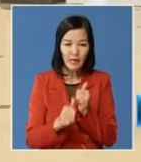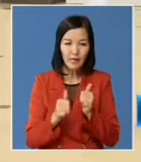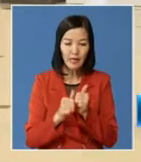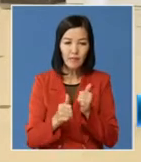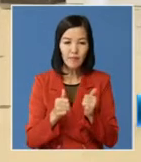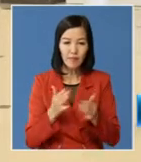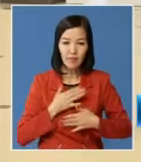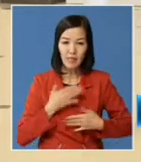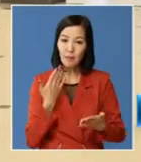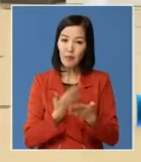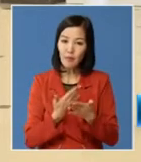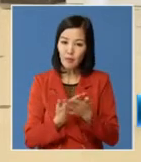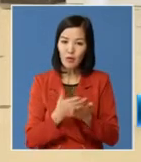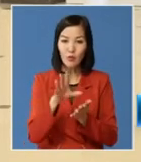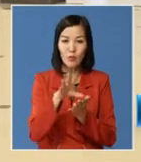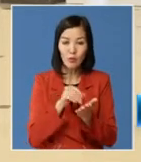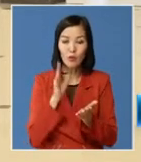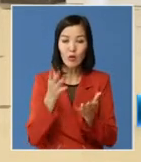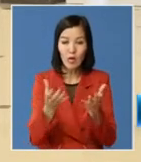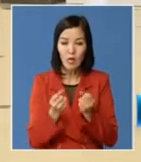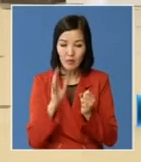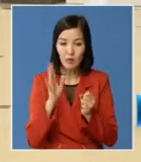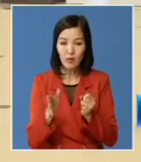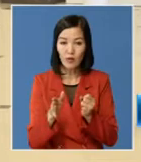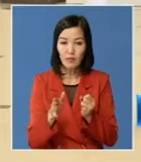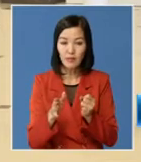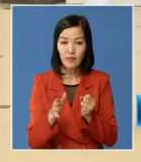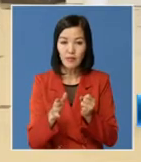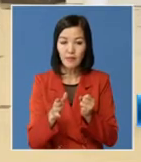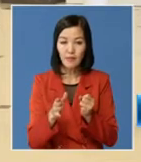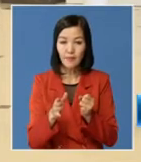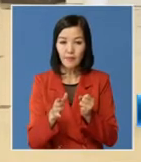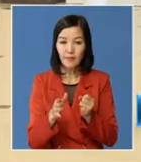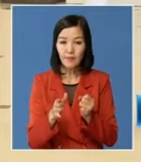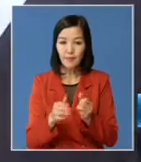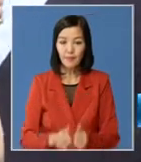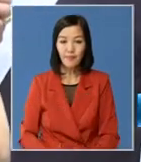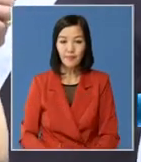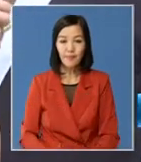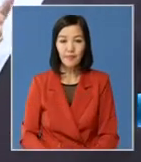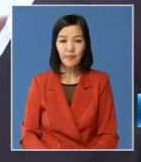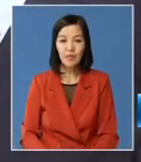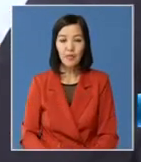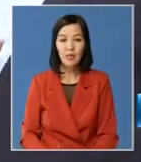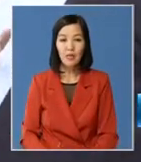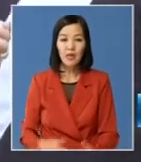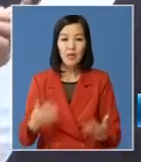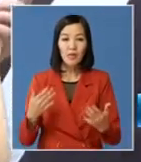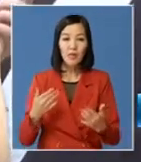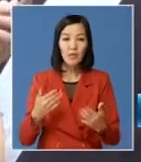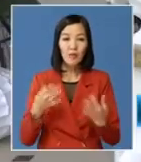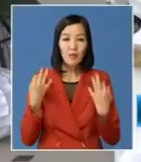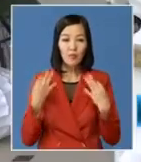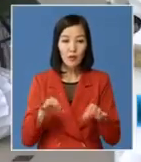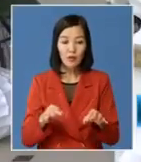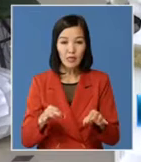алдымызға үлгілі адамдар не қойылға мақтан тұтамыз. Бойдақтыққа қош айтқан жастар сол